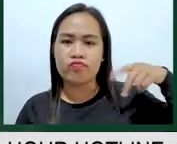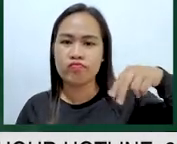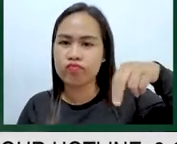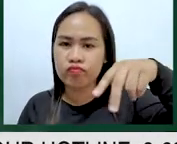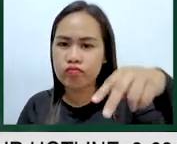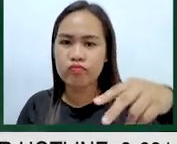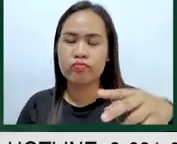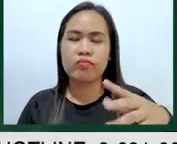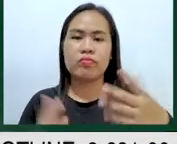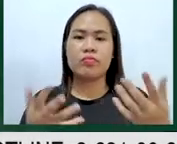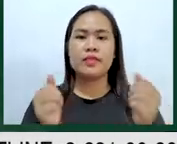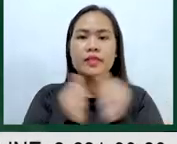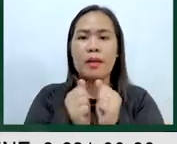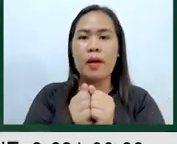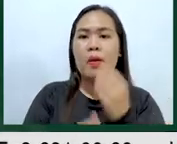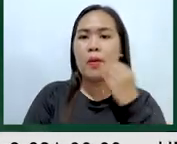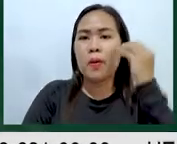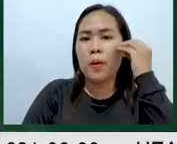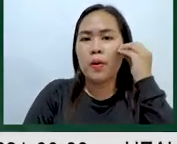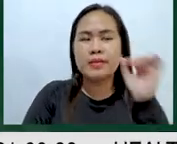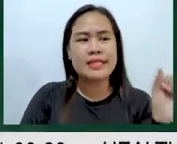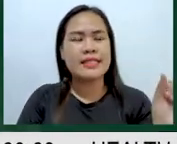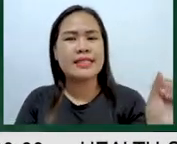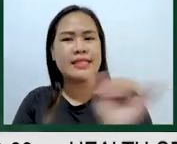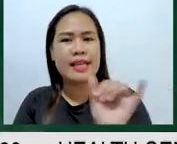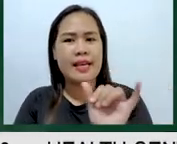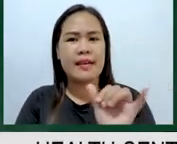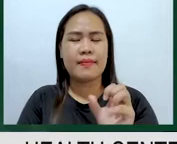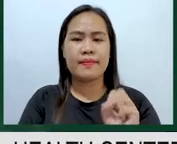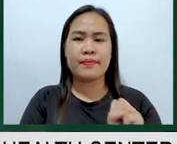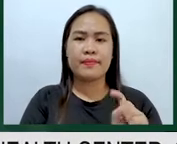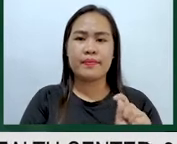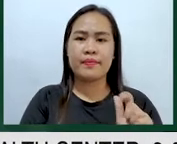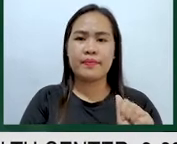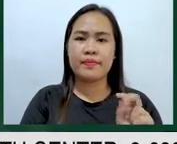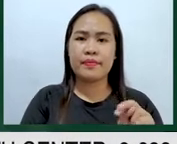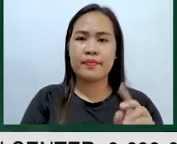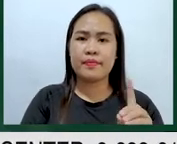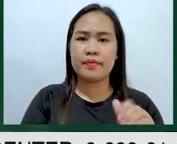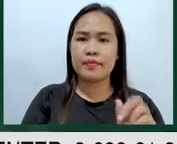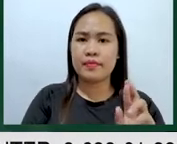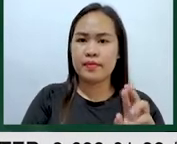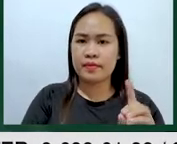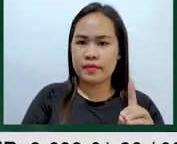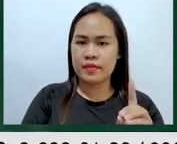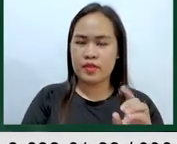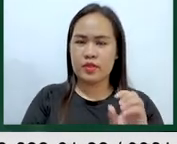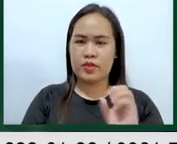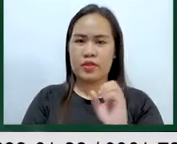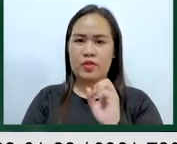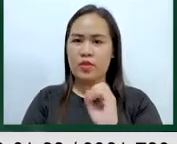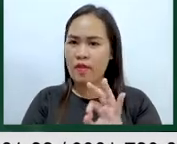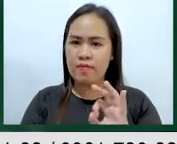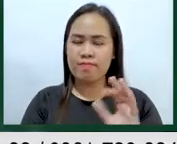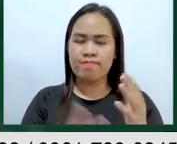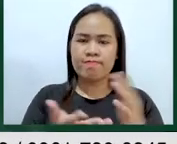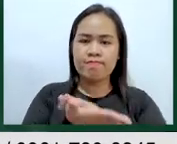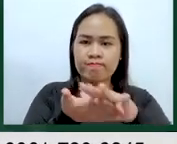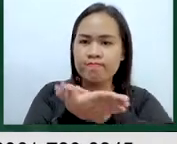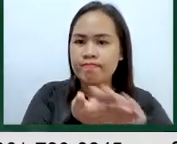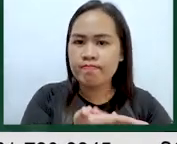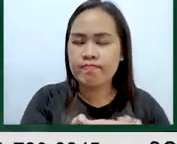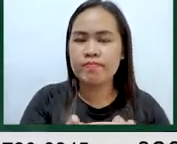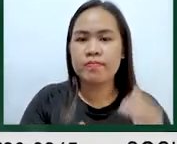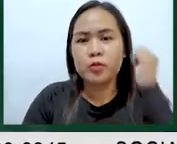mo sa bahay, syempre, yung standards yun nung selan, di ba? Pare-pareho. So let's also keep our